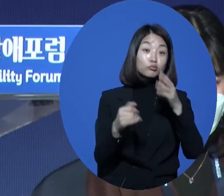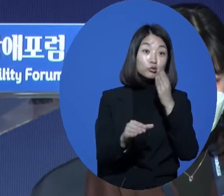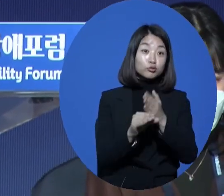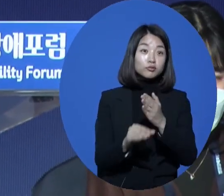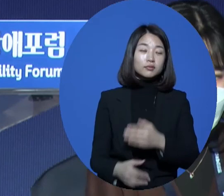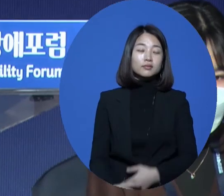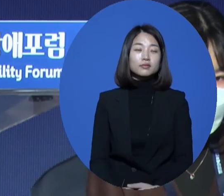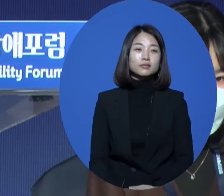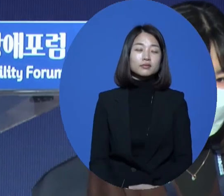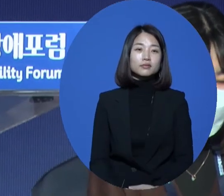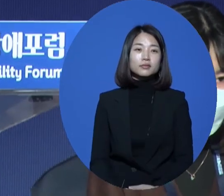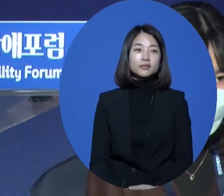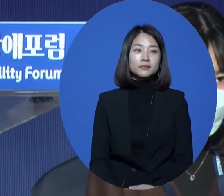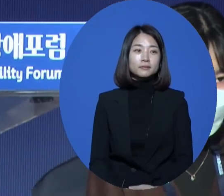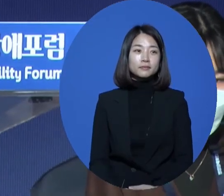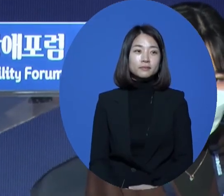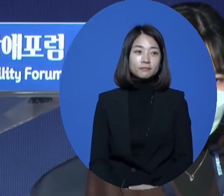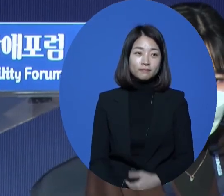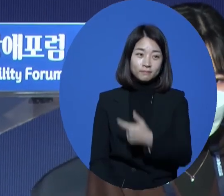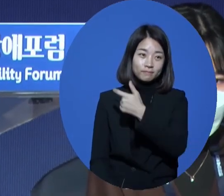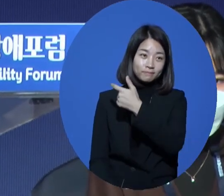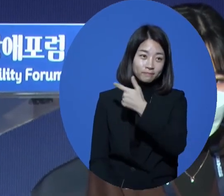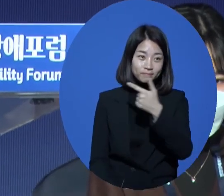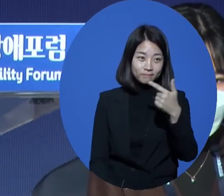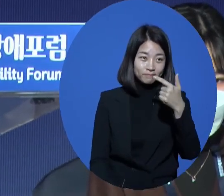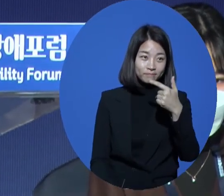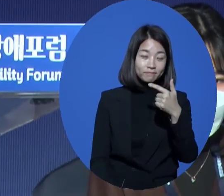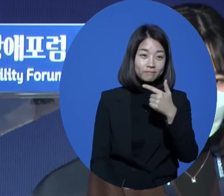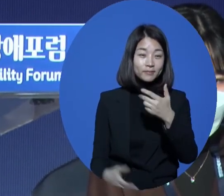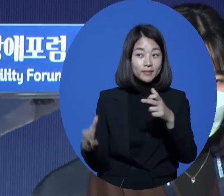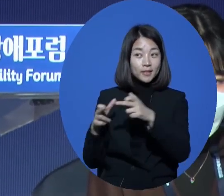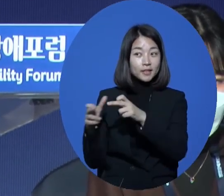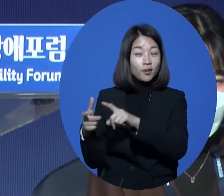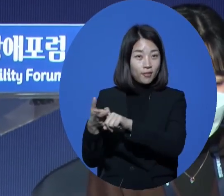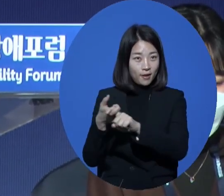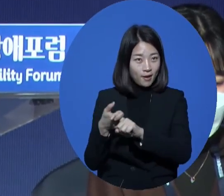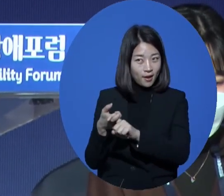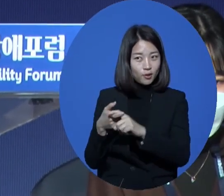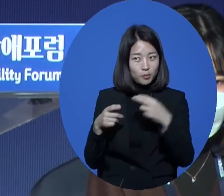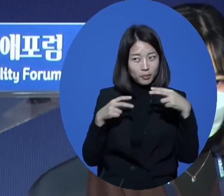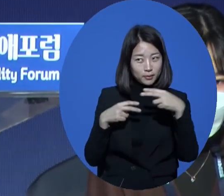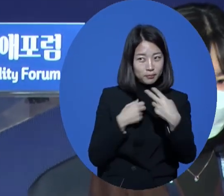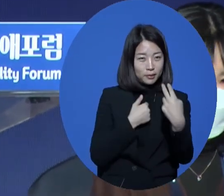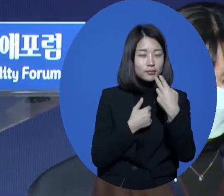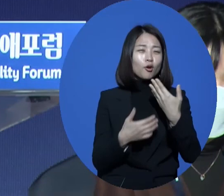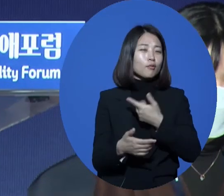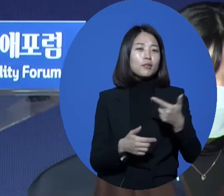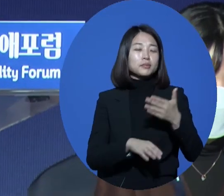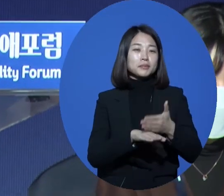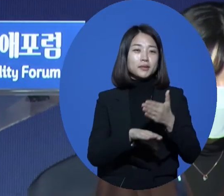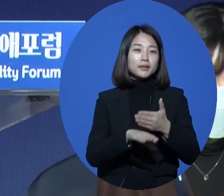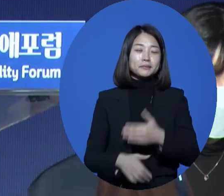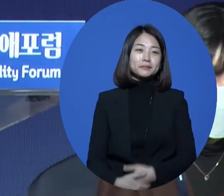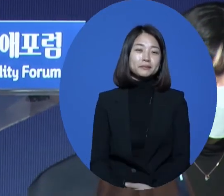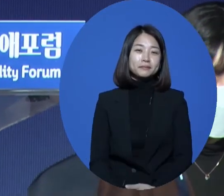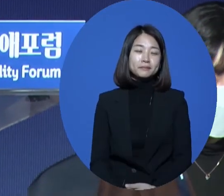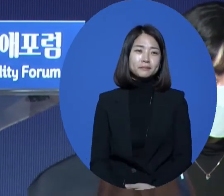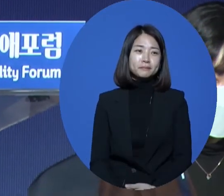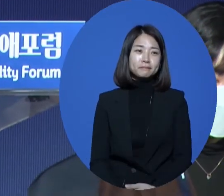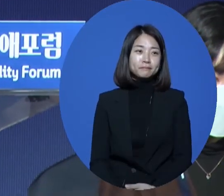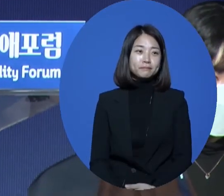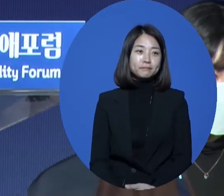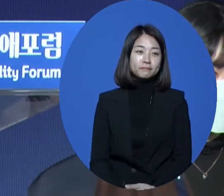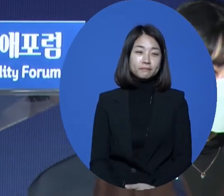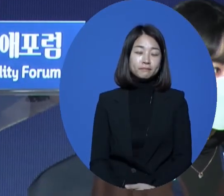함께 해주고 계신데요. 다시 한번 진심으로 이 연대와 또 지지에 감사의 말씀 드립니다. 아마 이렇게